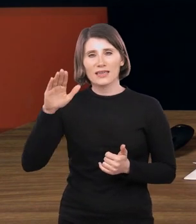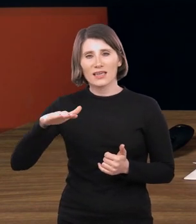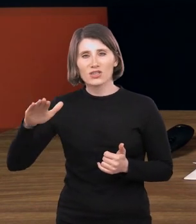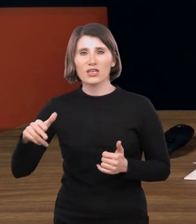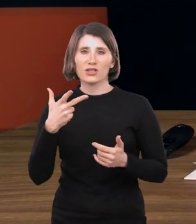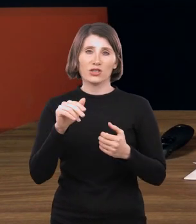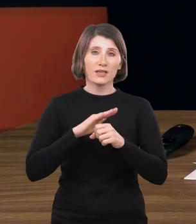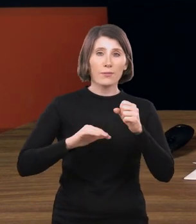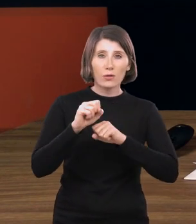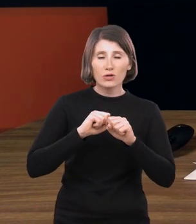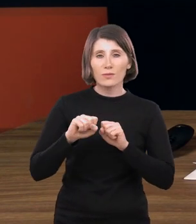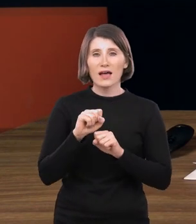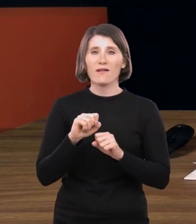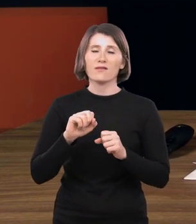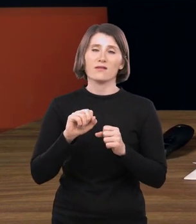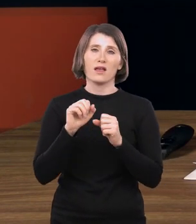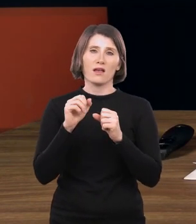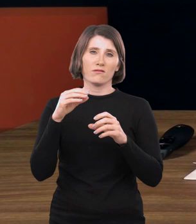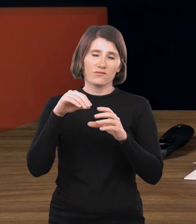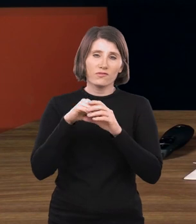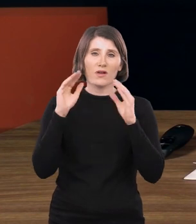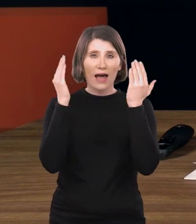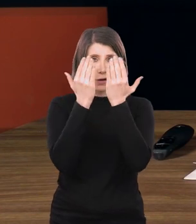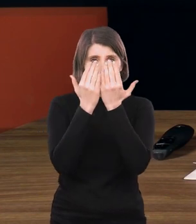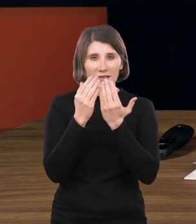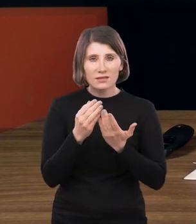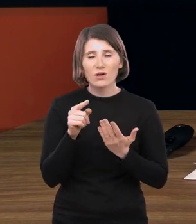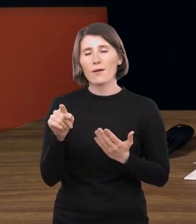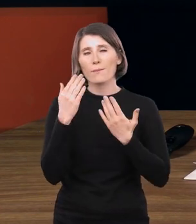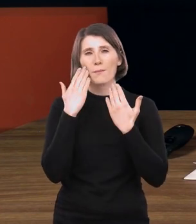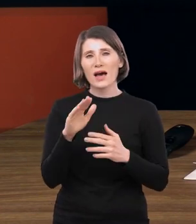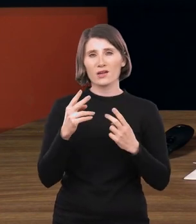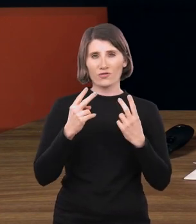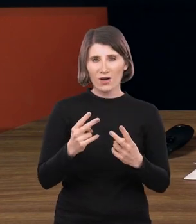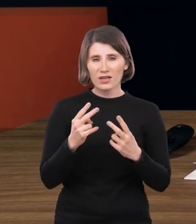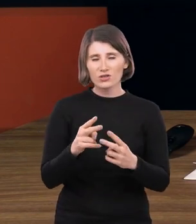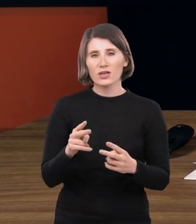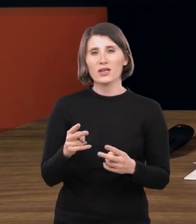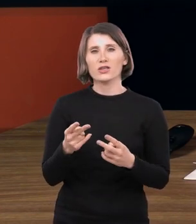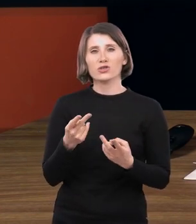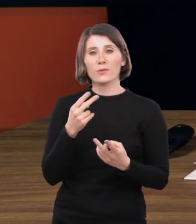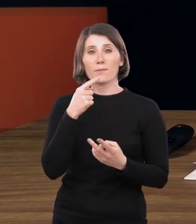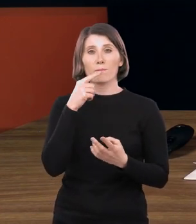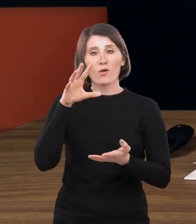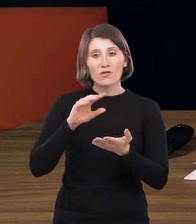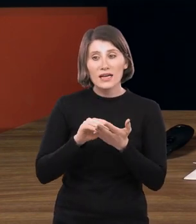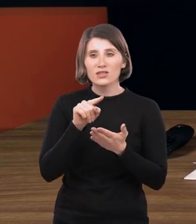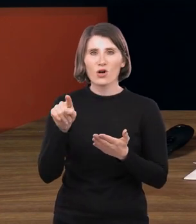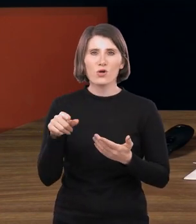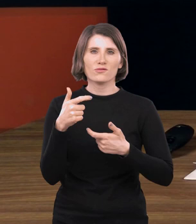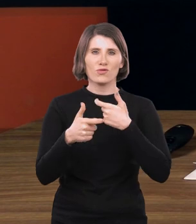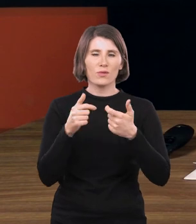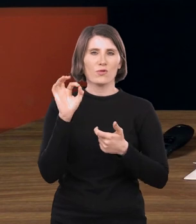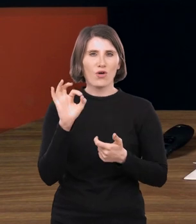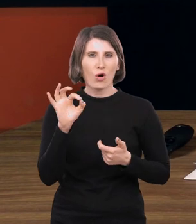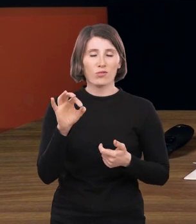spektrum zaburzeń autystycznych, bardzo ważne, żeby podkreślać to, że zrobiły to dobrze, chwalić. Dzięki